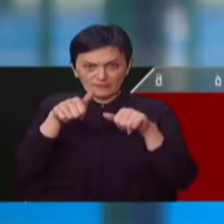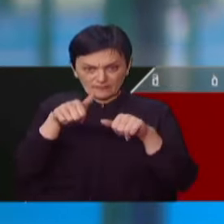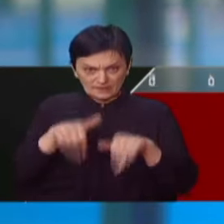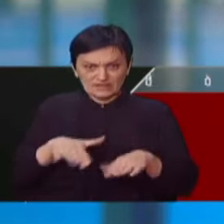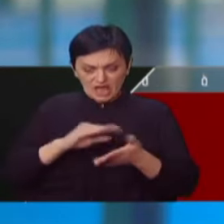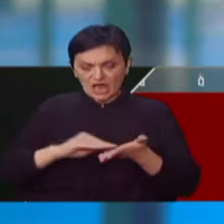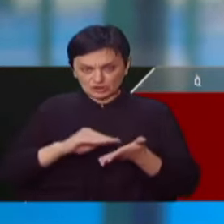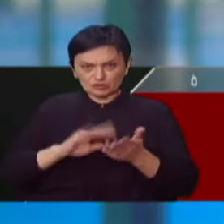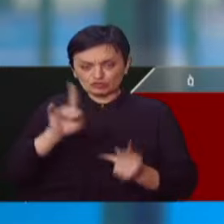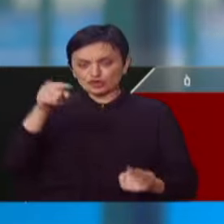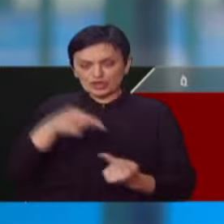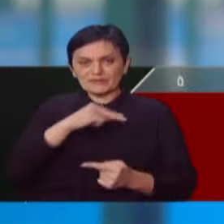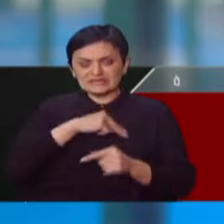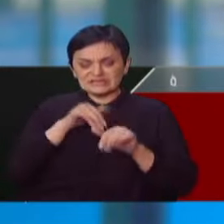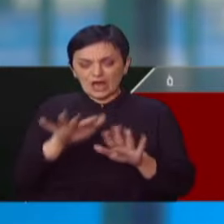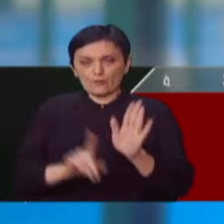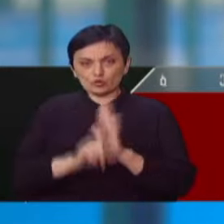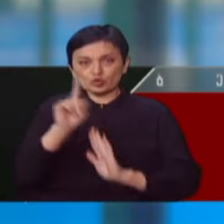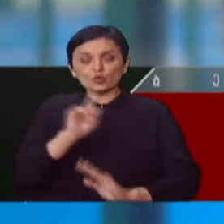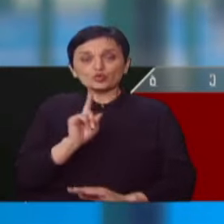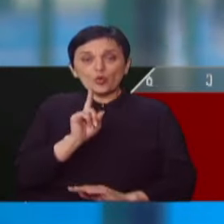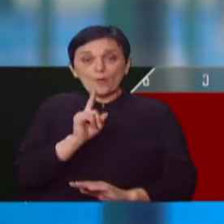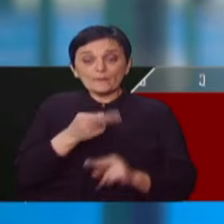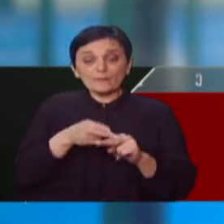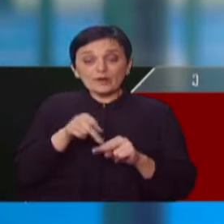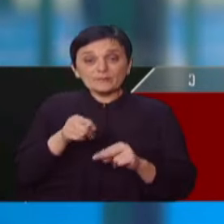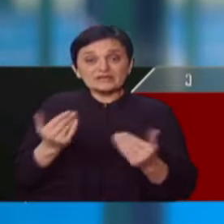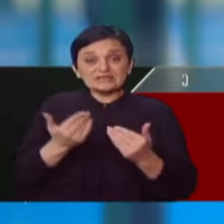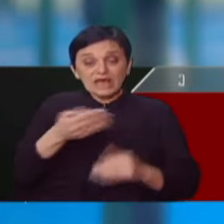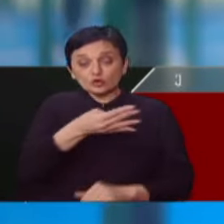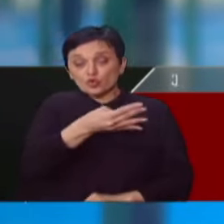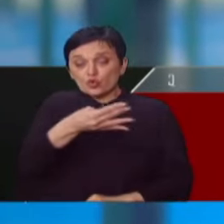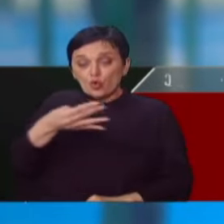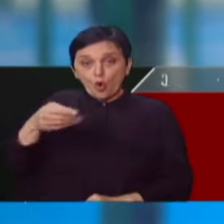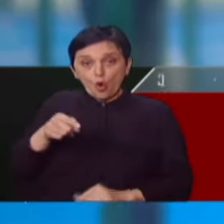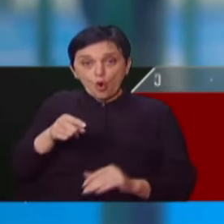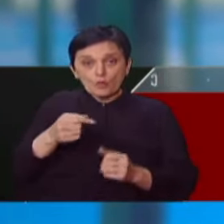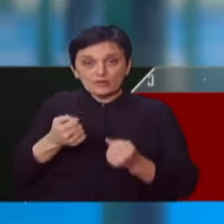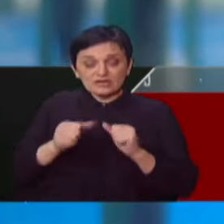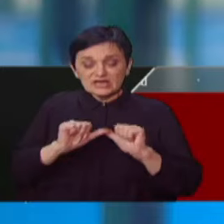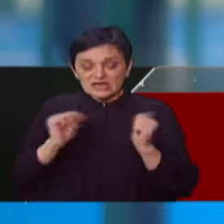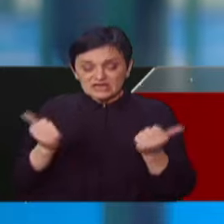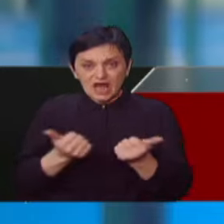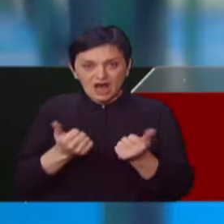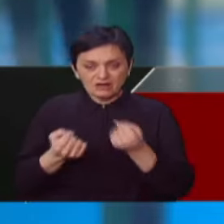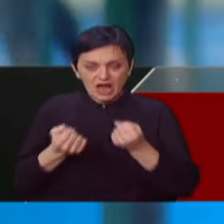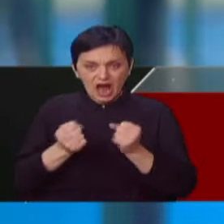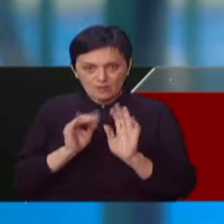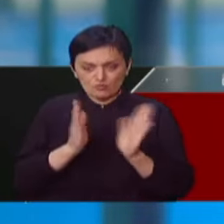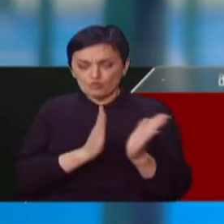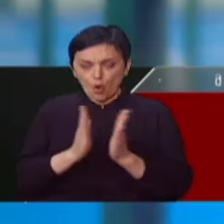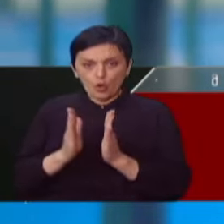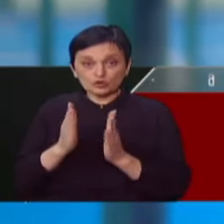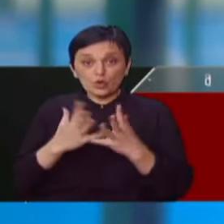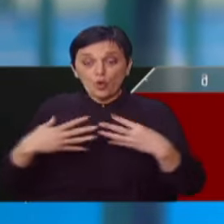მაშინვე დავიწყებთ შესაბამის სამუშაოებს რომ მოხდეს აღნიშნული საცხოვრებელი კორპუსის გამაგრება მოწესრიგება და ყველა